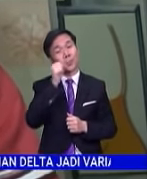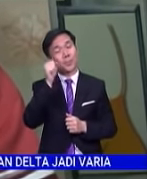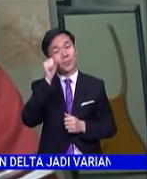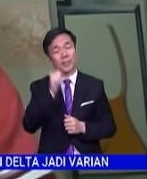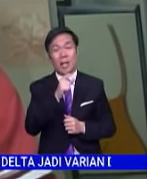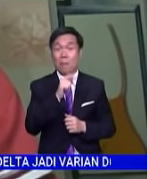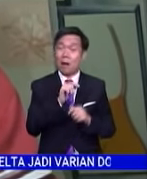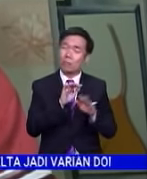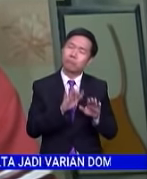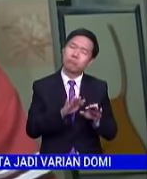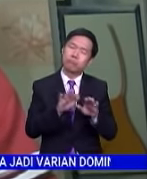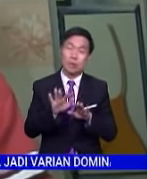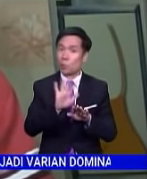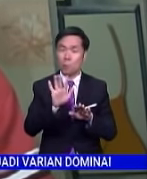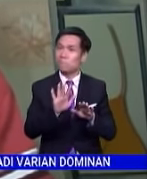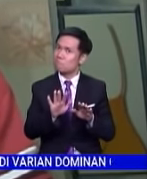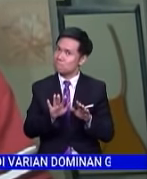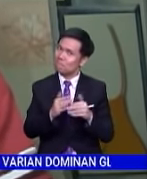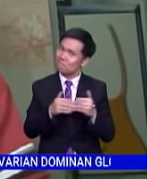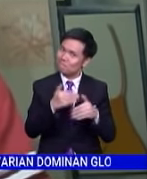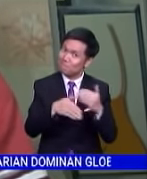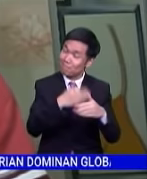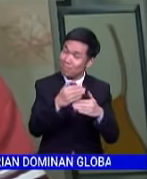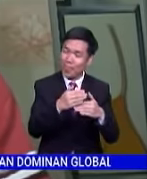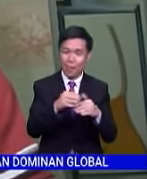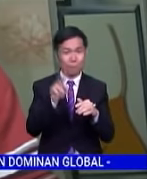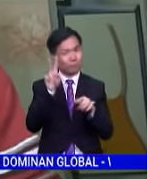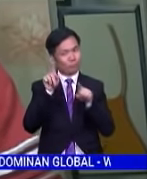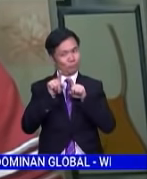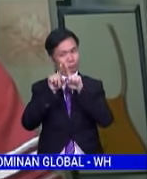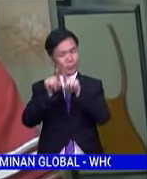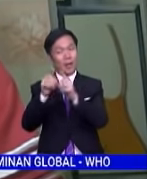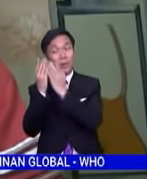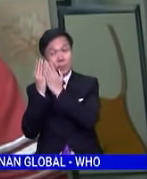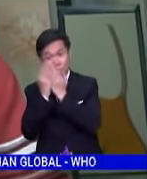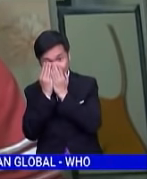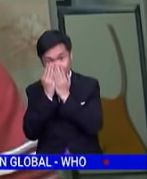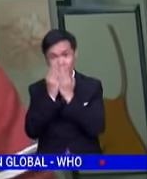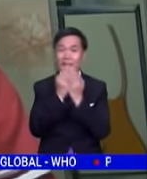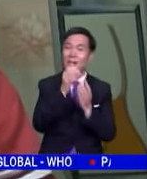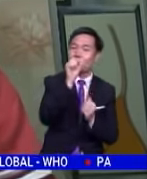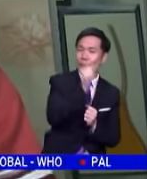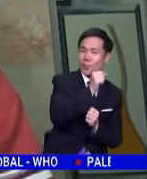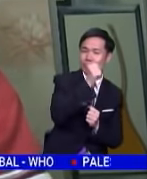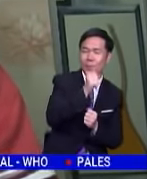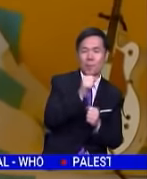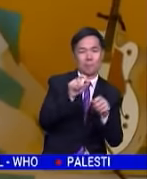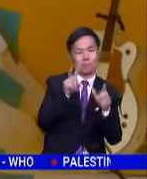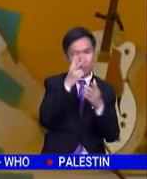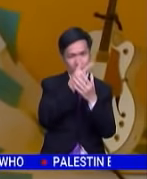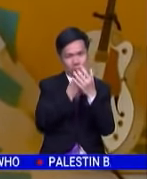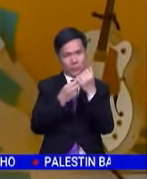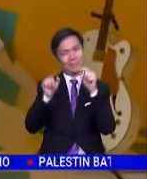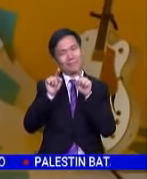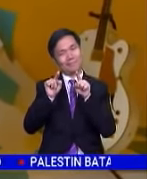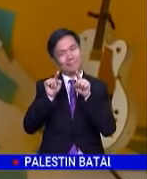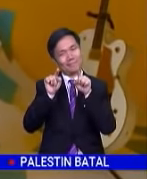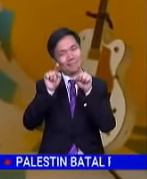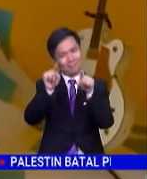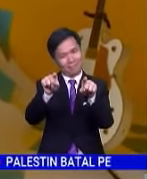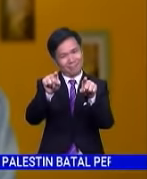ada, sebab Lia akan cubalah untuk seimbangkan career dan juga pelajaran.